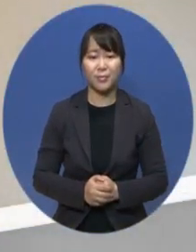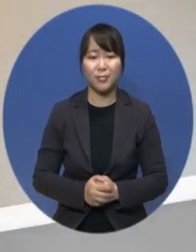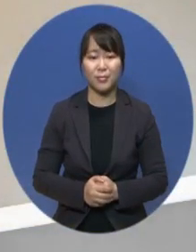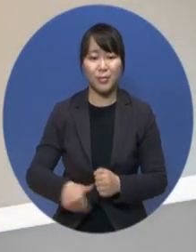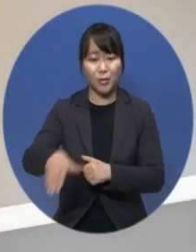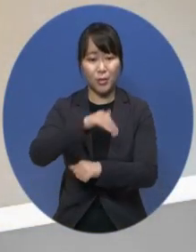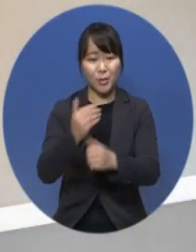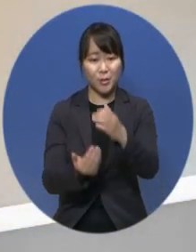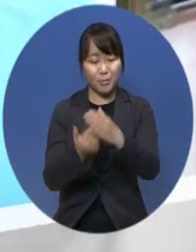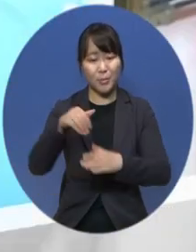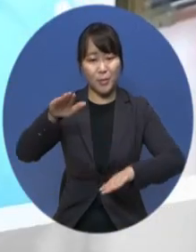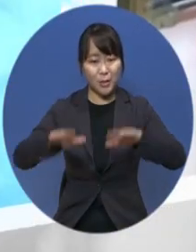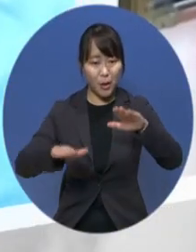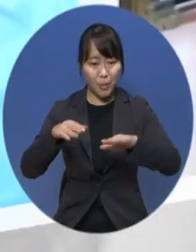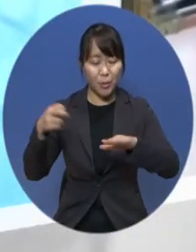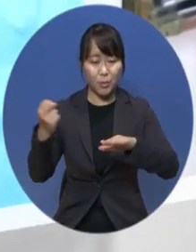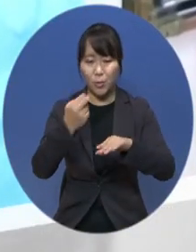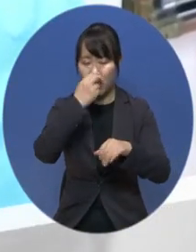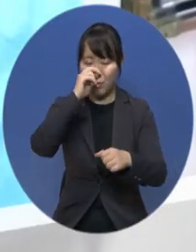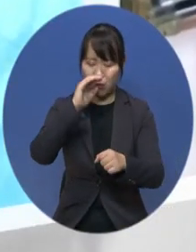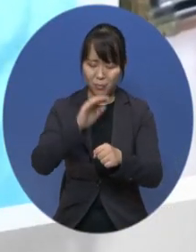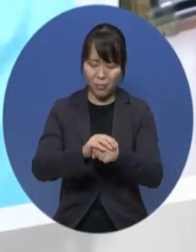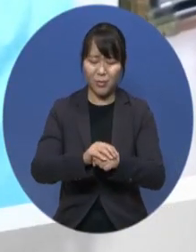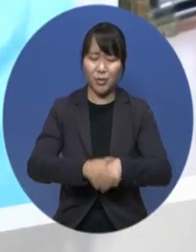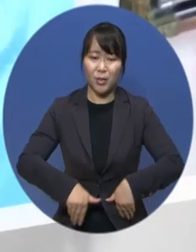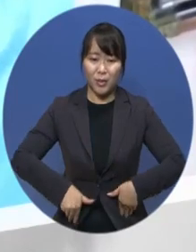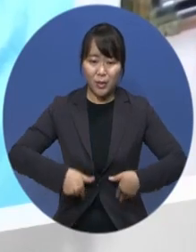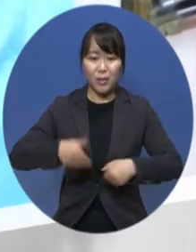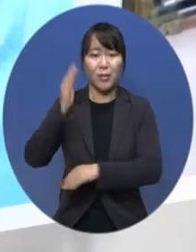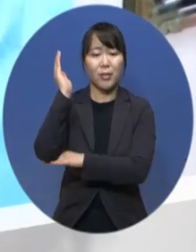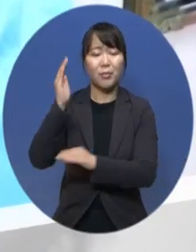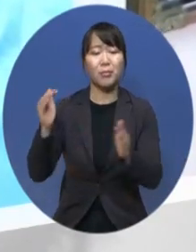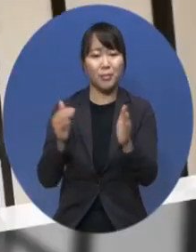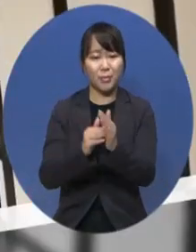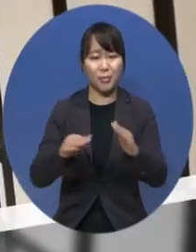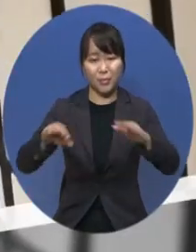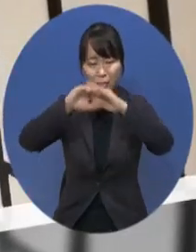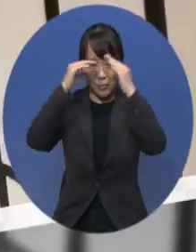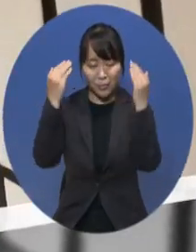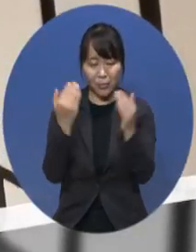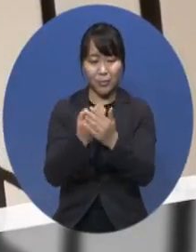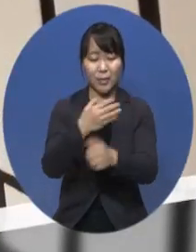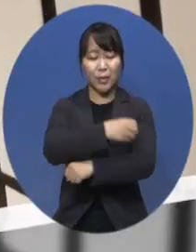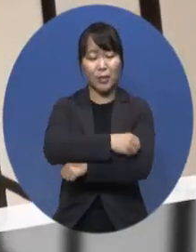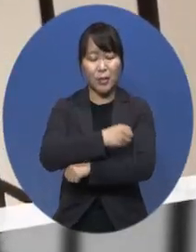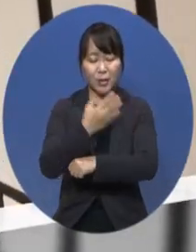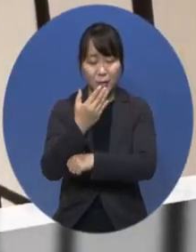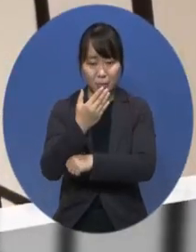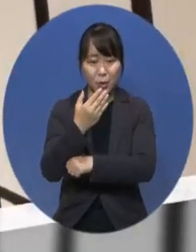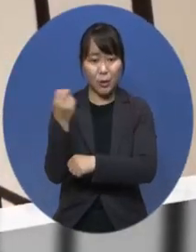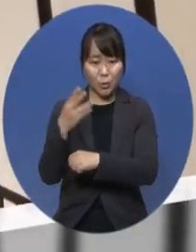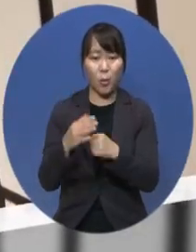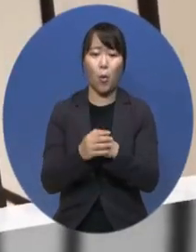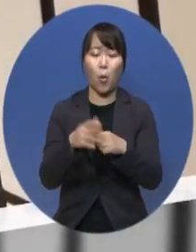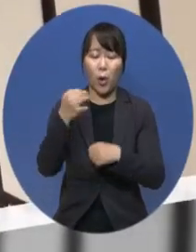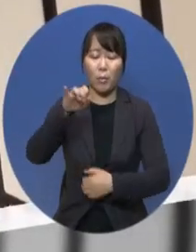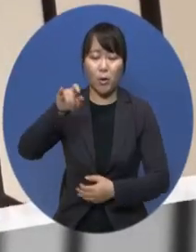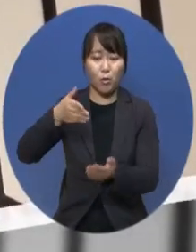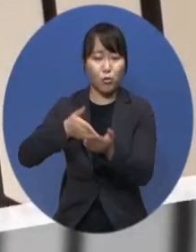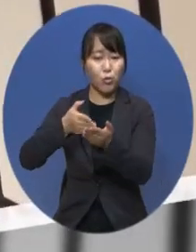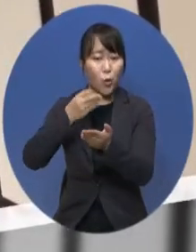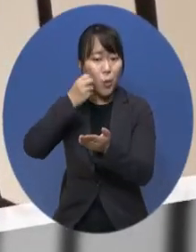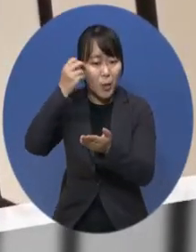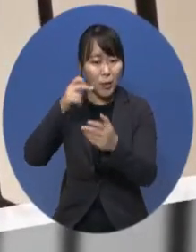우리 주변에서 일어나는 불공정한 사례부터 억울한 사연, 따뜻한 미담까지 장애인신문과